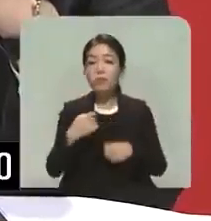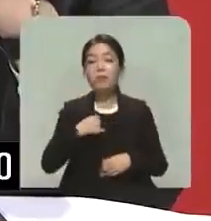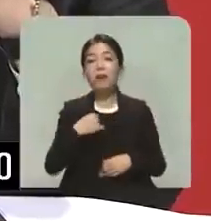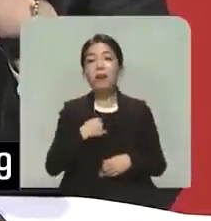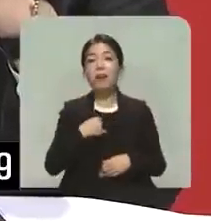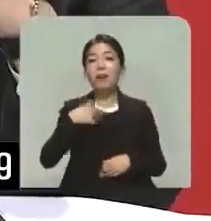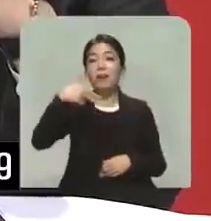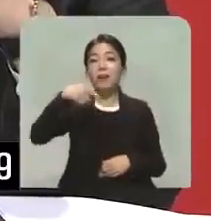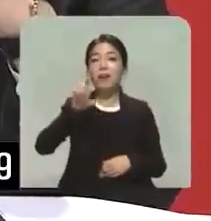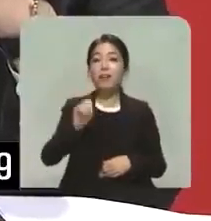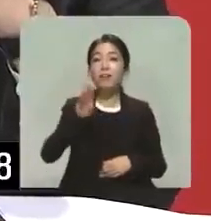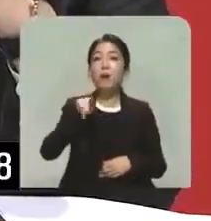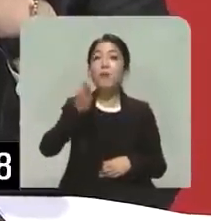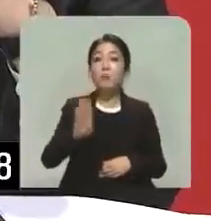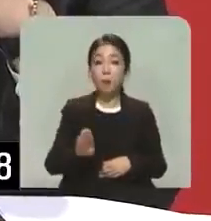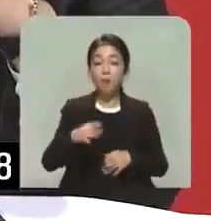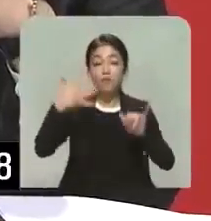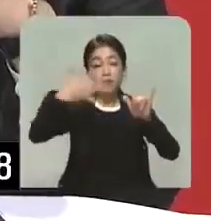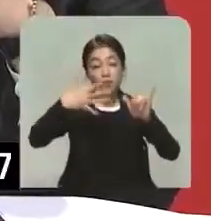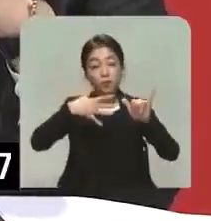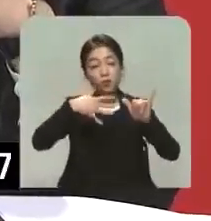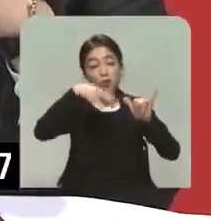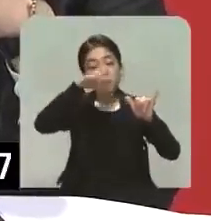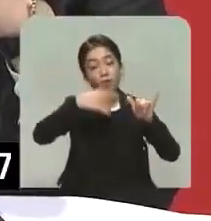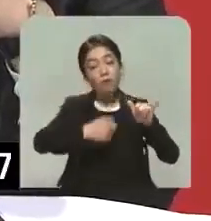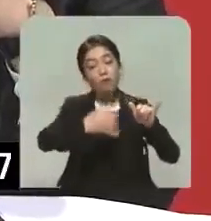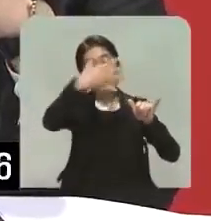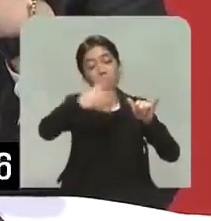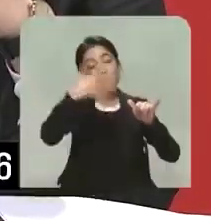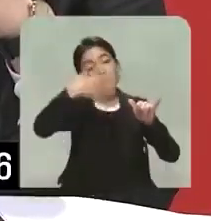제가 정법 유튜브를 봤어요. 몇 개를 봤는데